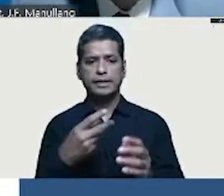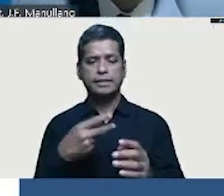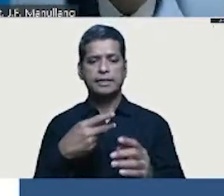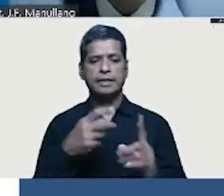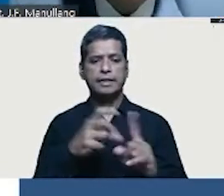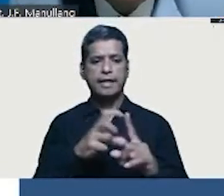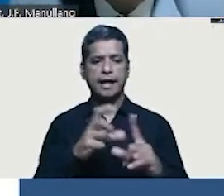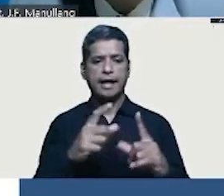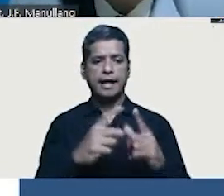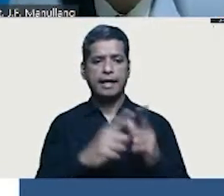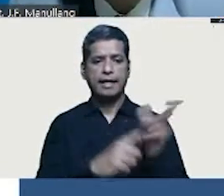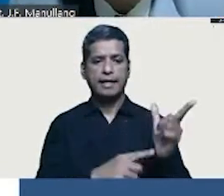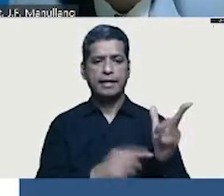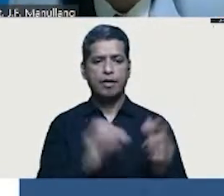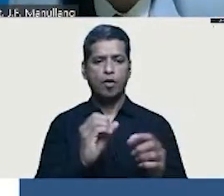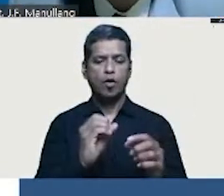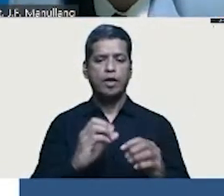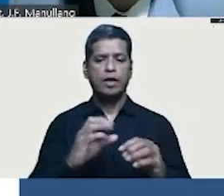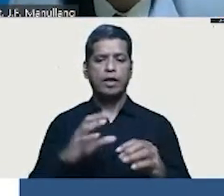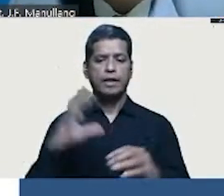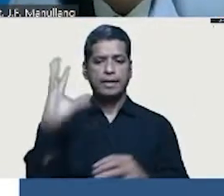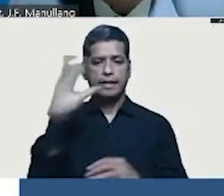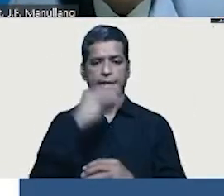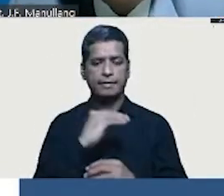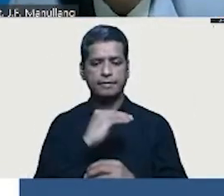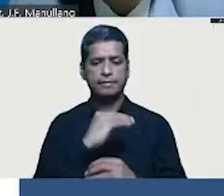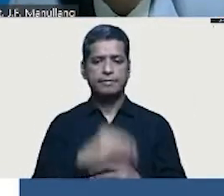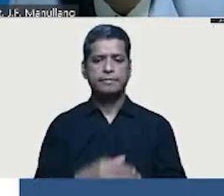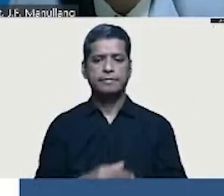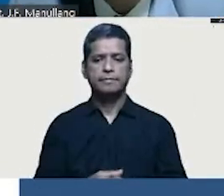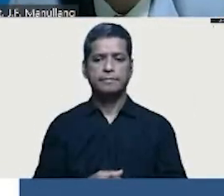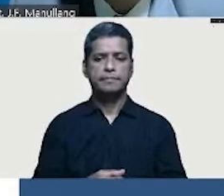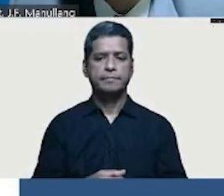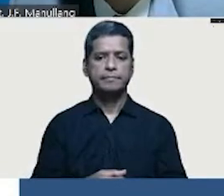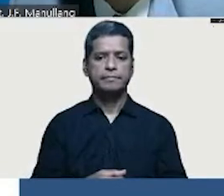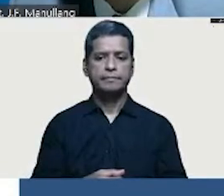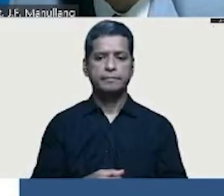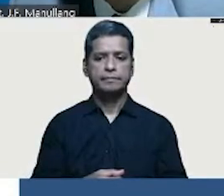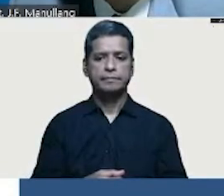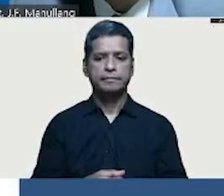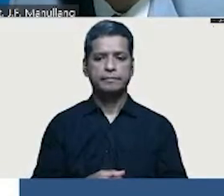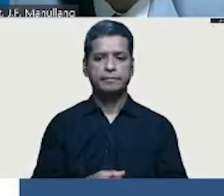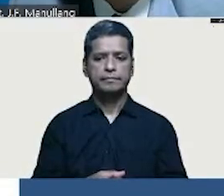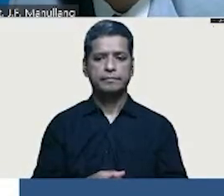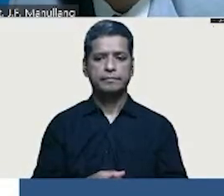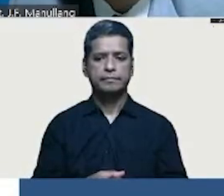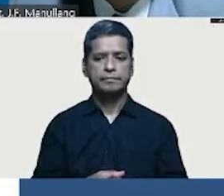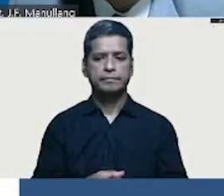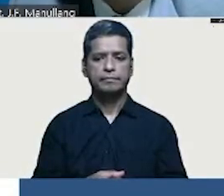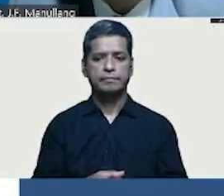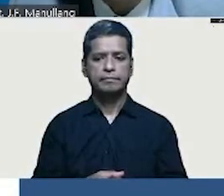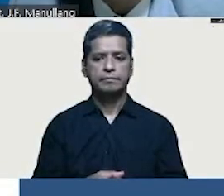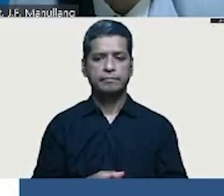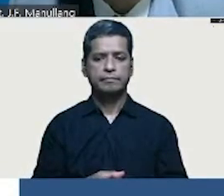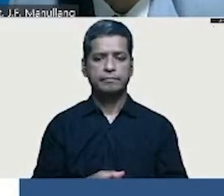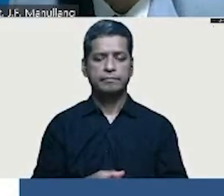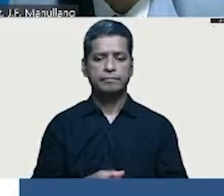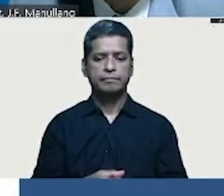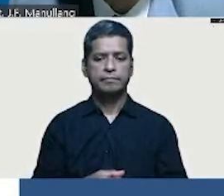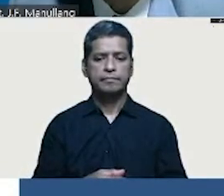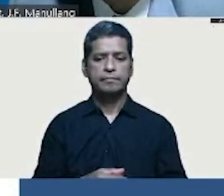itu mengalami krisis ya tidak ada merasa tenteram